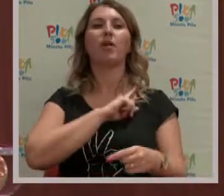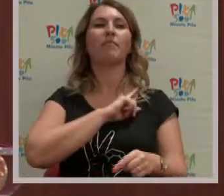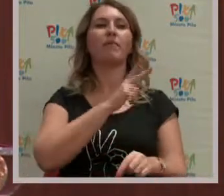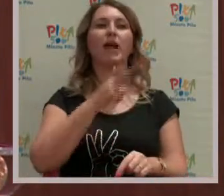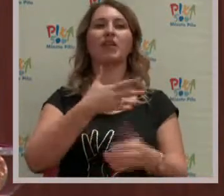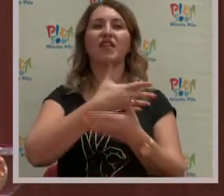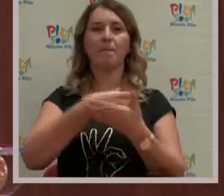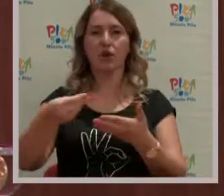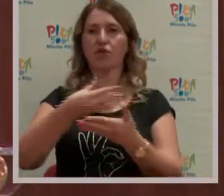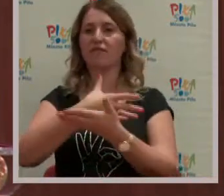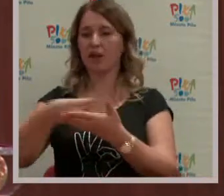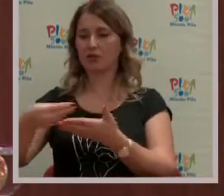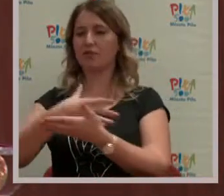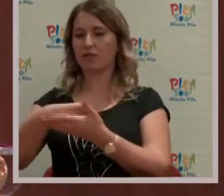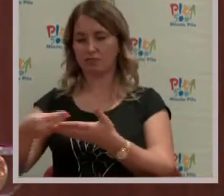dla